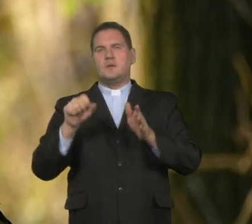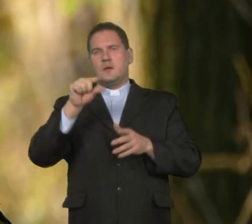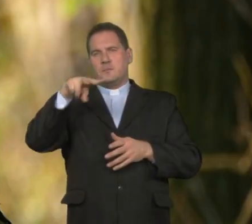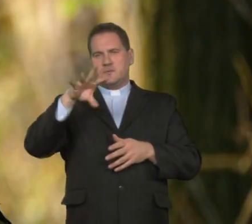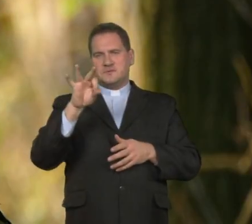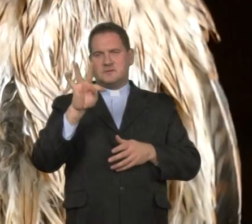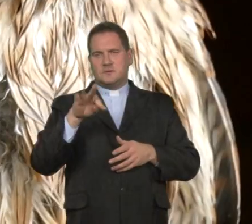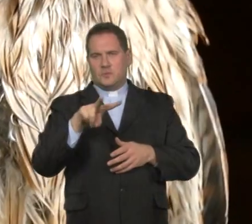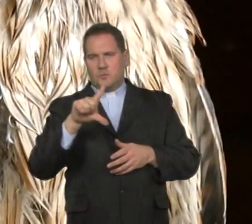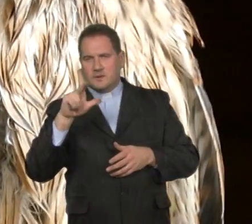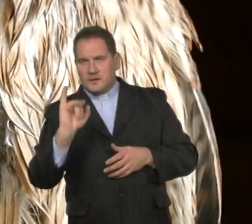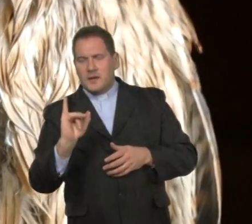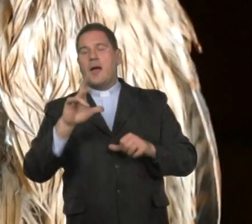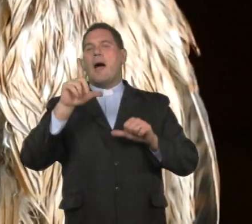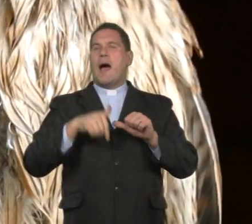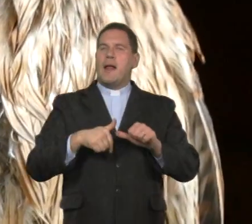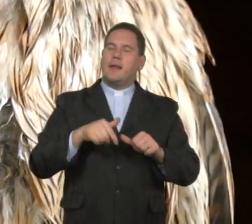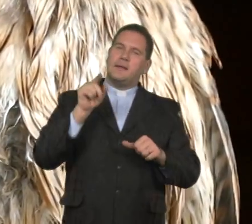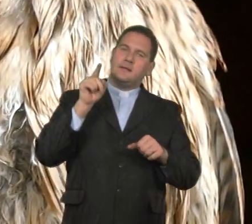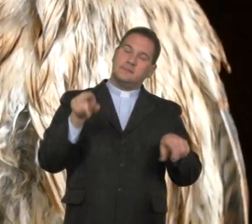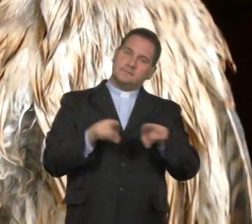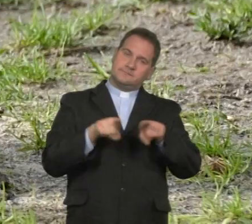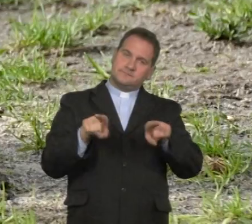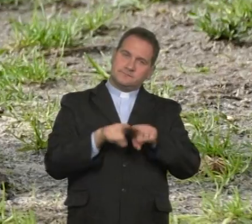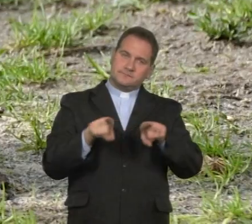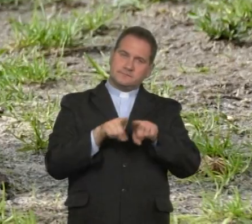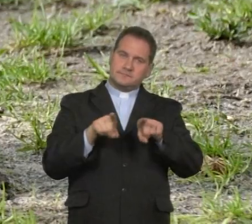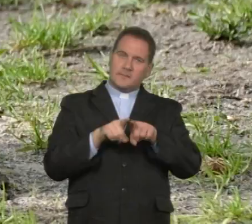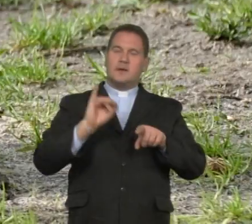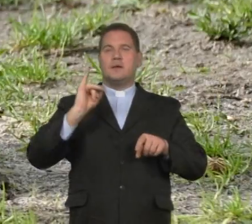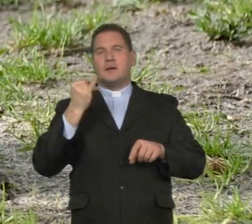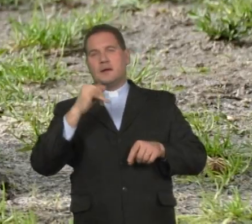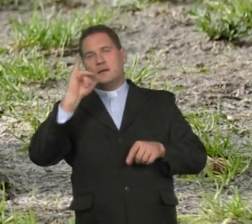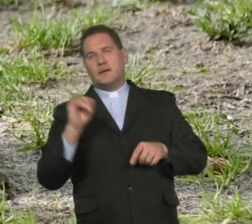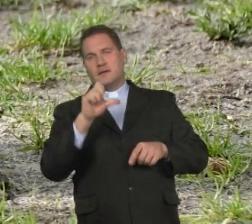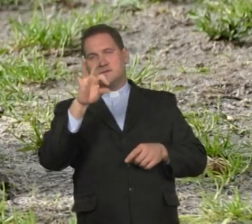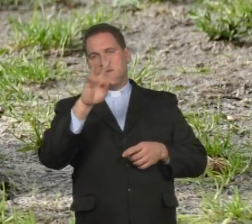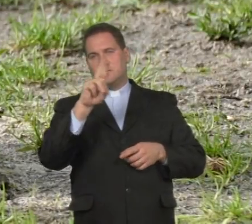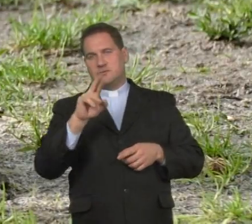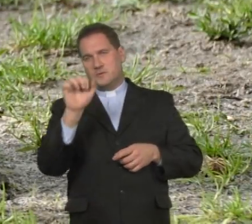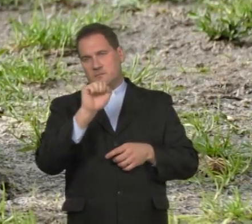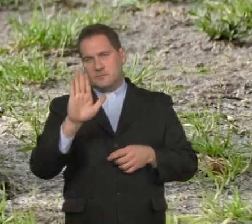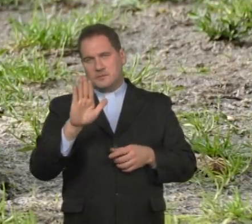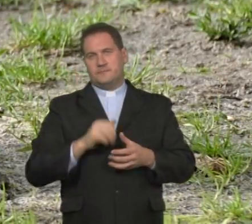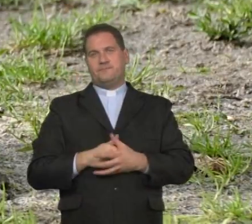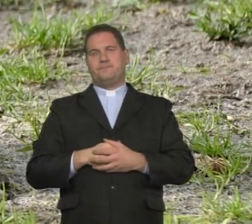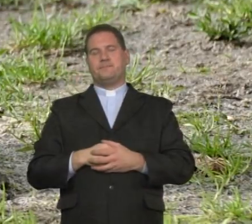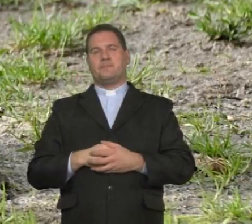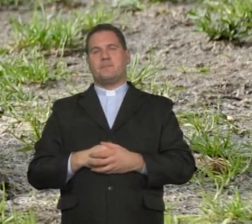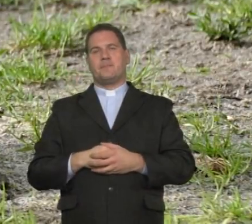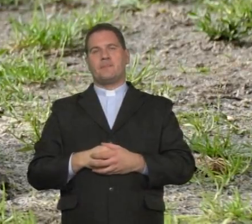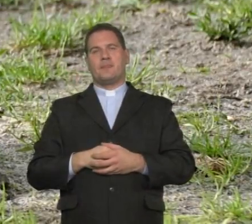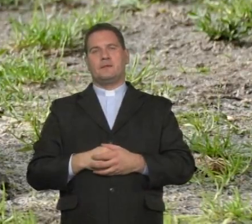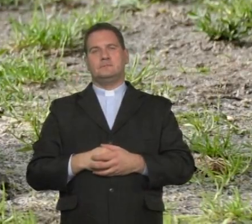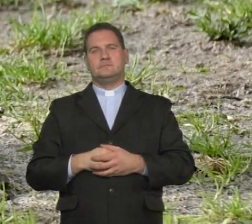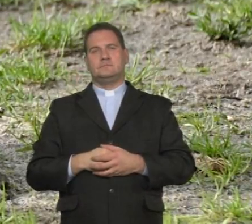Myszołów zwyczajny jest wyraźnie większy od krogulca i pustułki, lecz tej samej wielkości, co